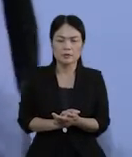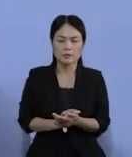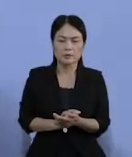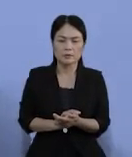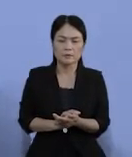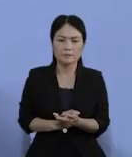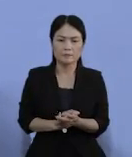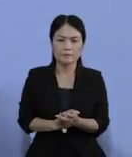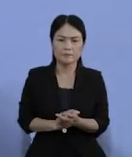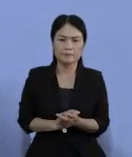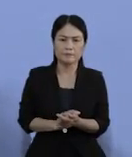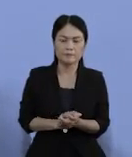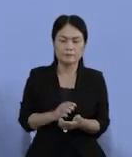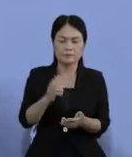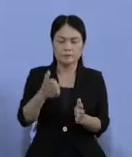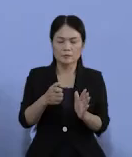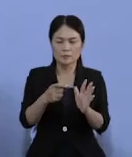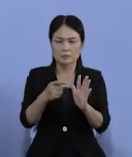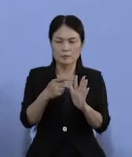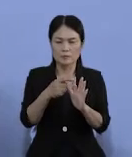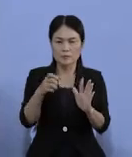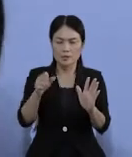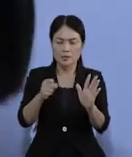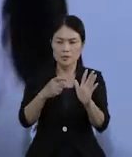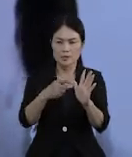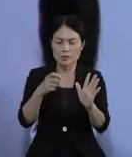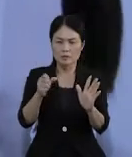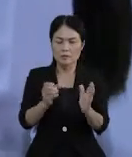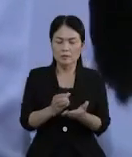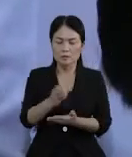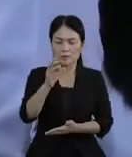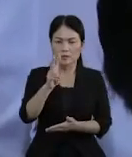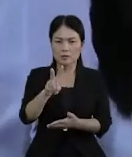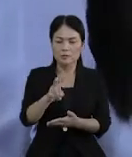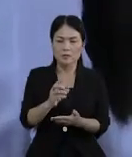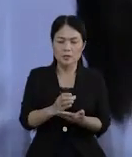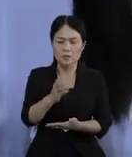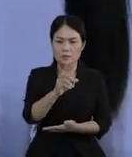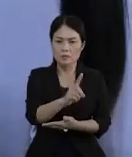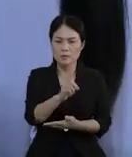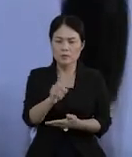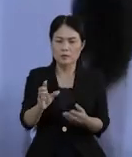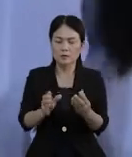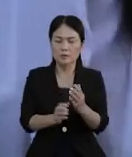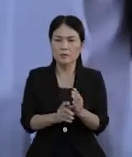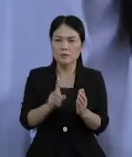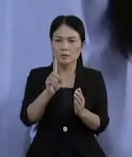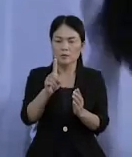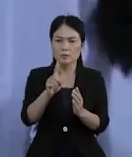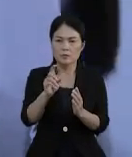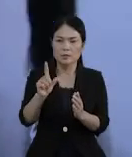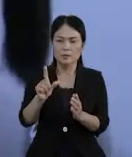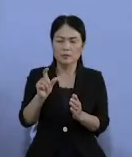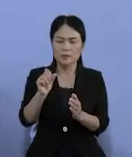tiết. Nị ta miên cầm bông tực bì, hai cầm bông nì mùi miên chẩm nọc mùi lịt.